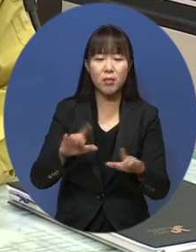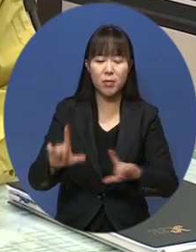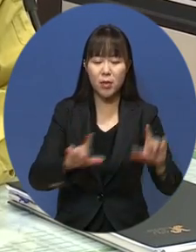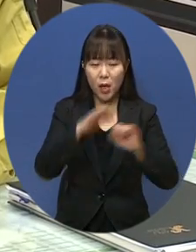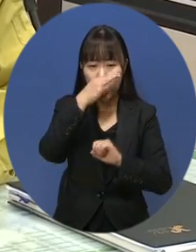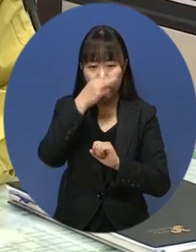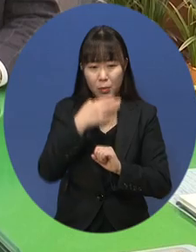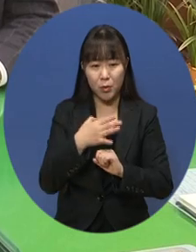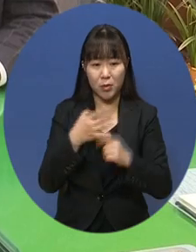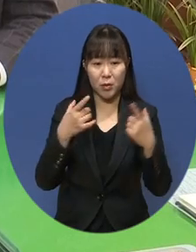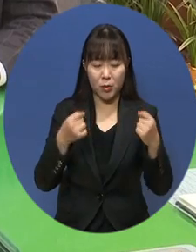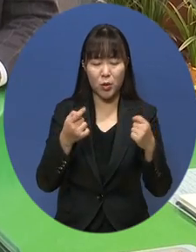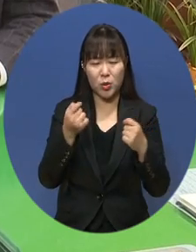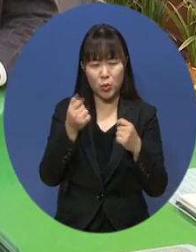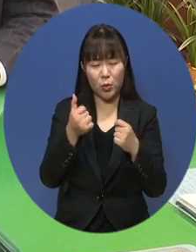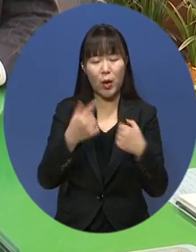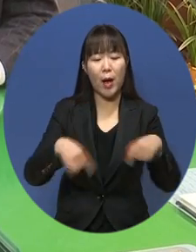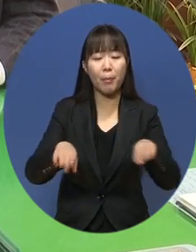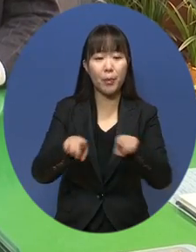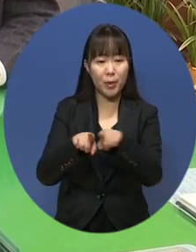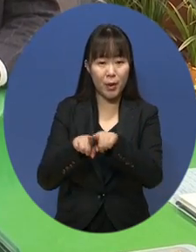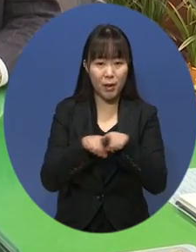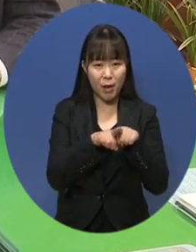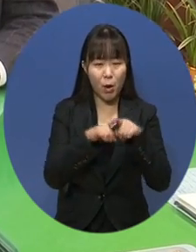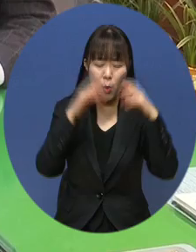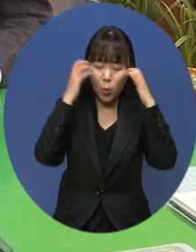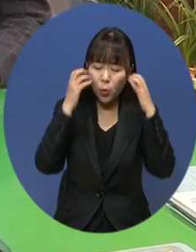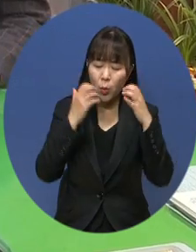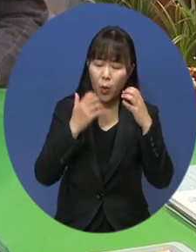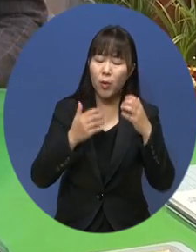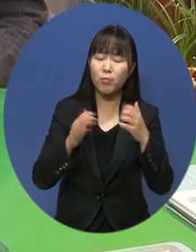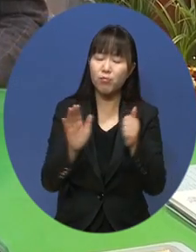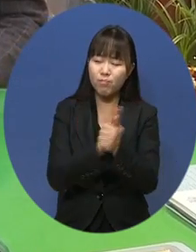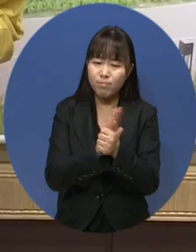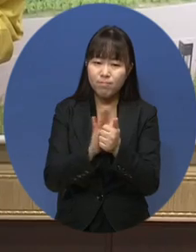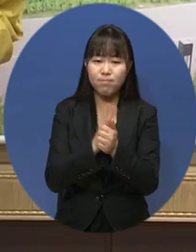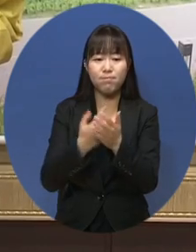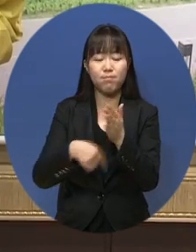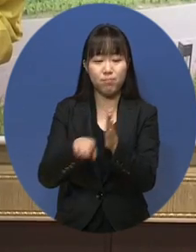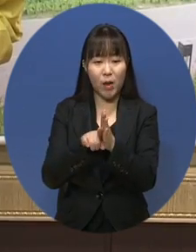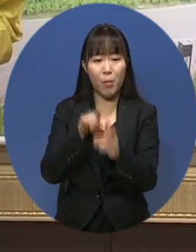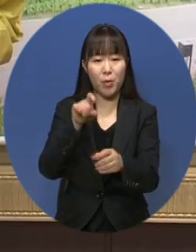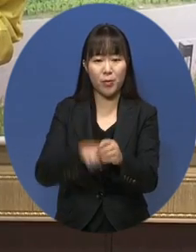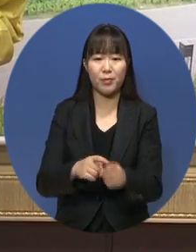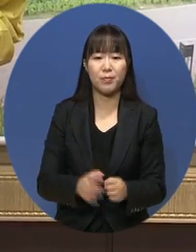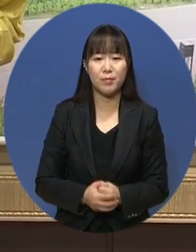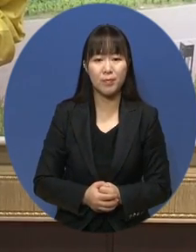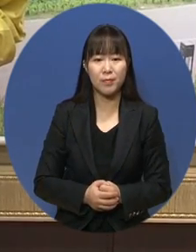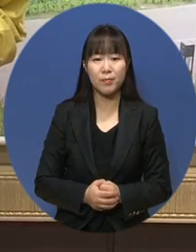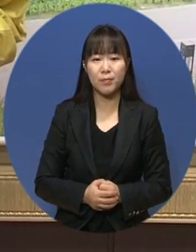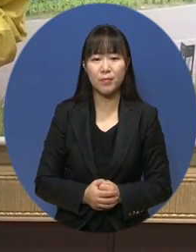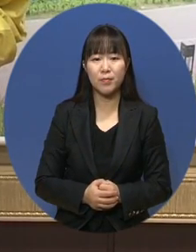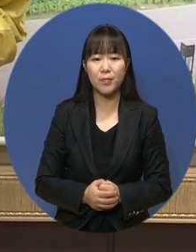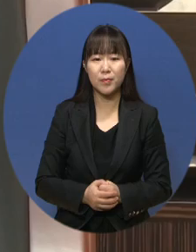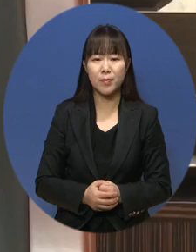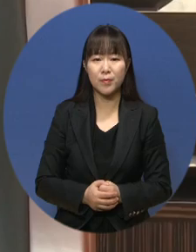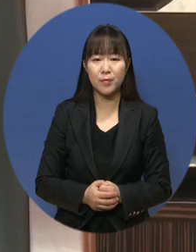생활을 보내고 있어 조금이라도 함께 고통을 나누고자 기부를 하게 됐습니다.